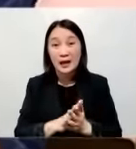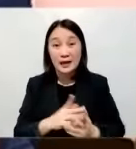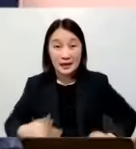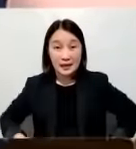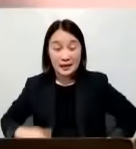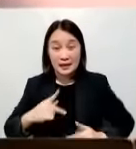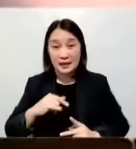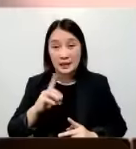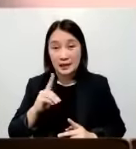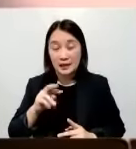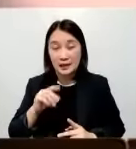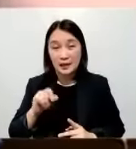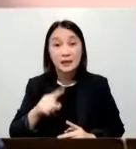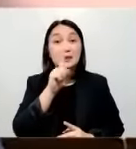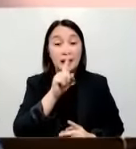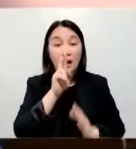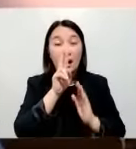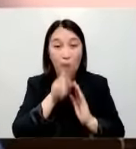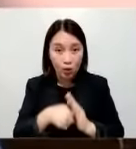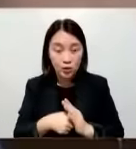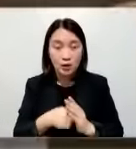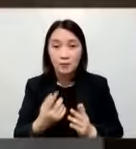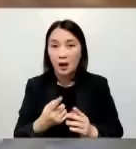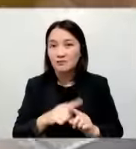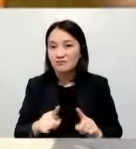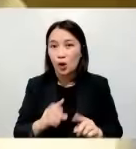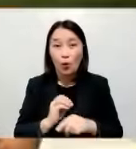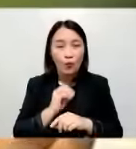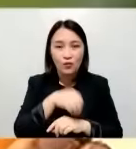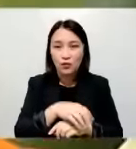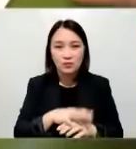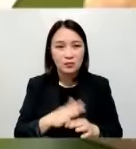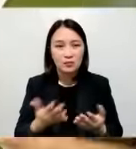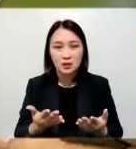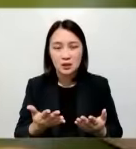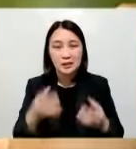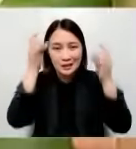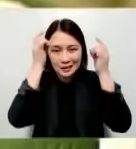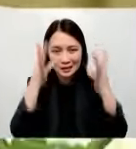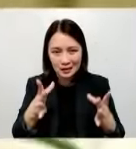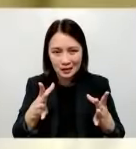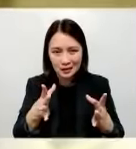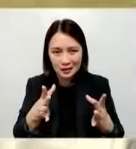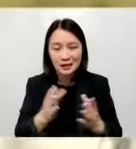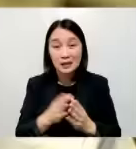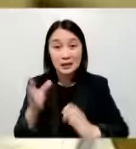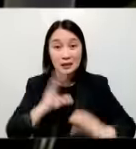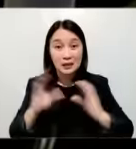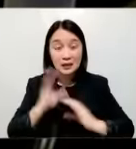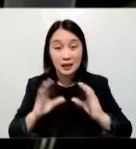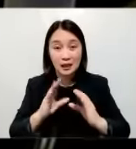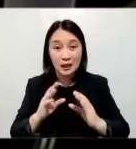1 oras. At kapag sumobra ito, delikado na ang isang tao. Ayon sa clinical nutritionist na si Dr. Dex